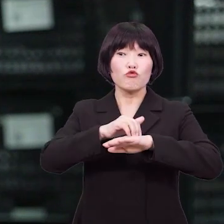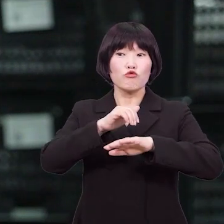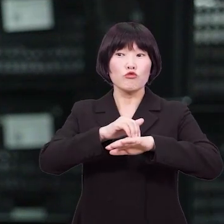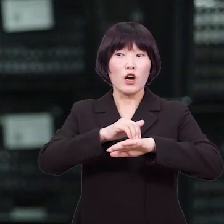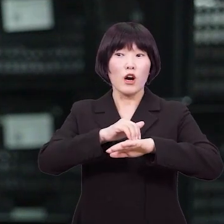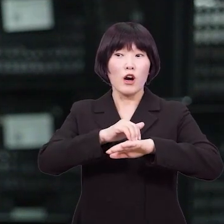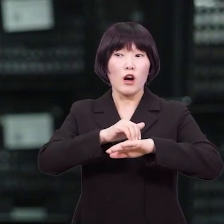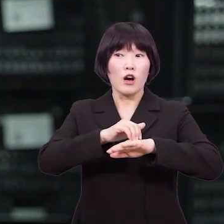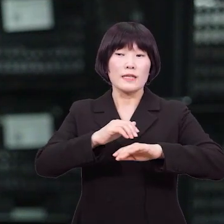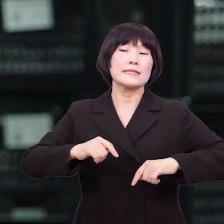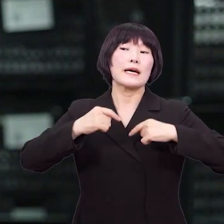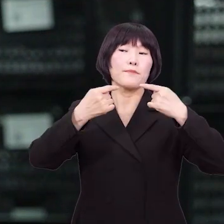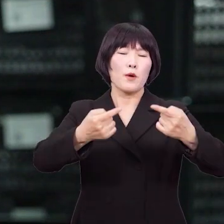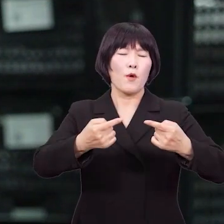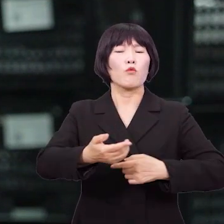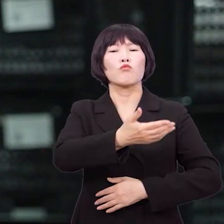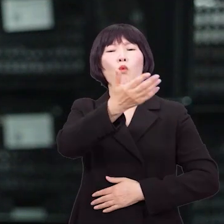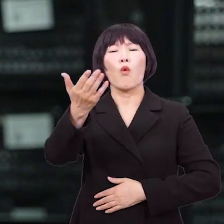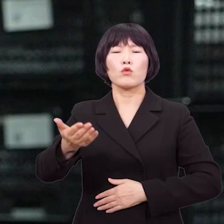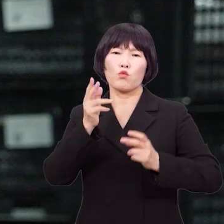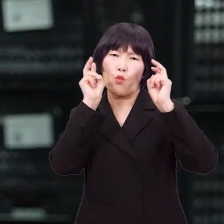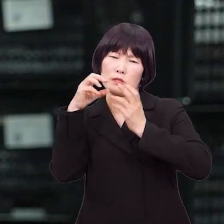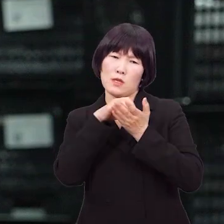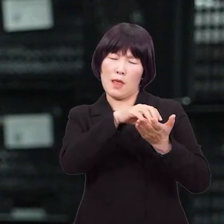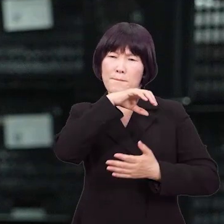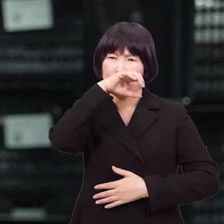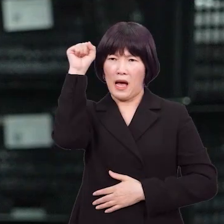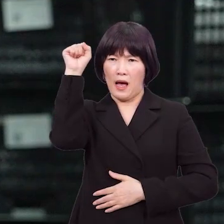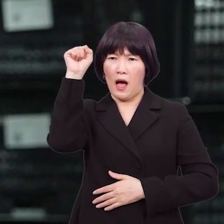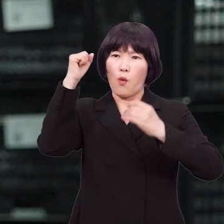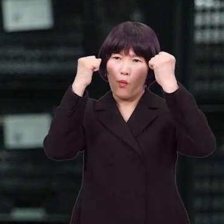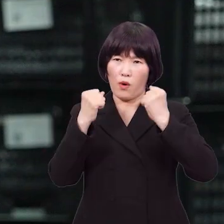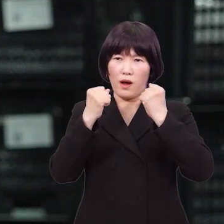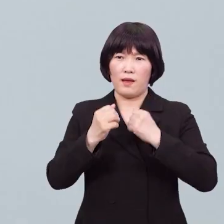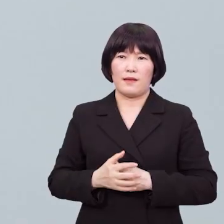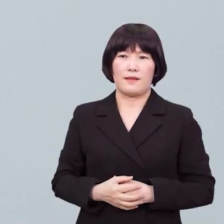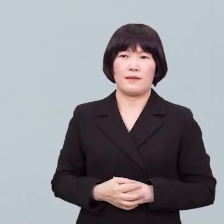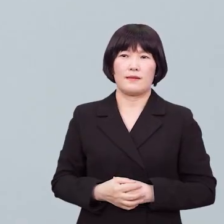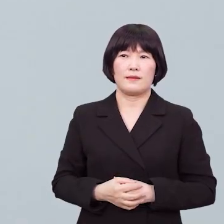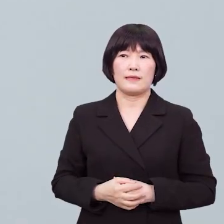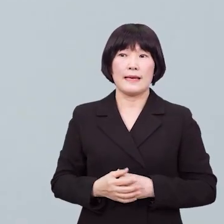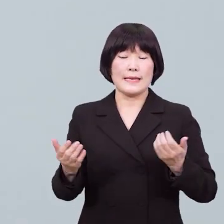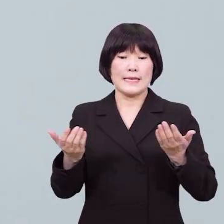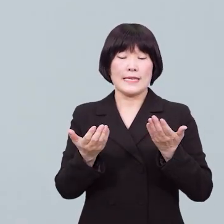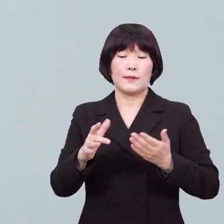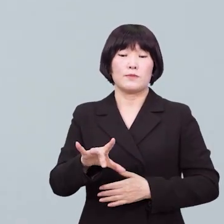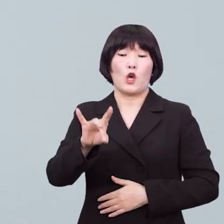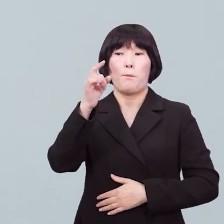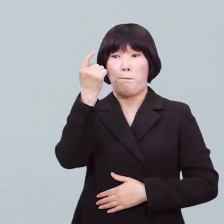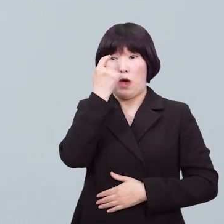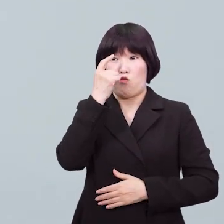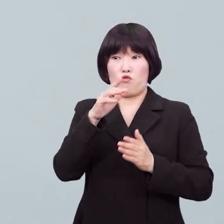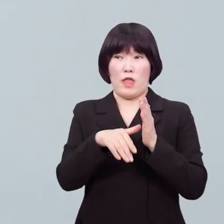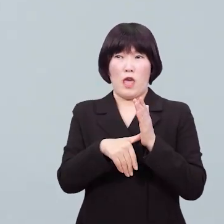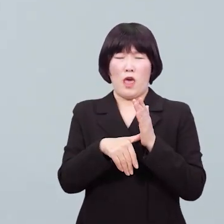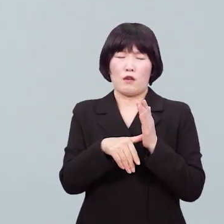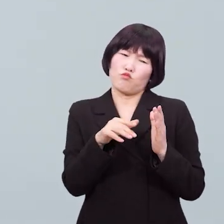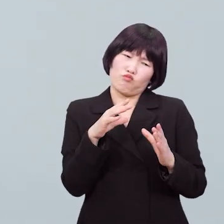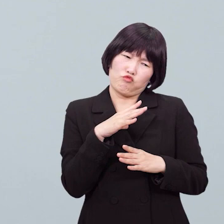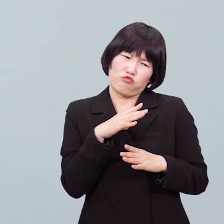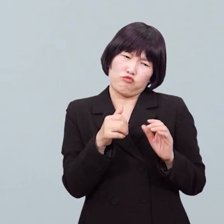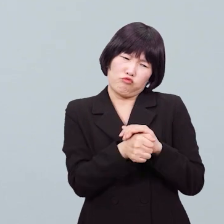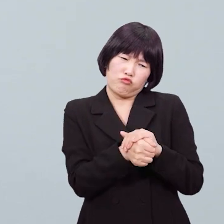받으면 너희들도 취업할 수 있어. 모두 파이팅! 일을 처음 배울 때는